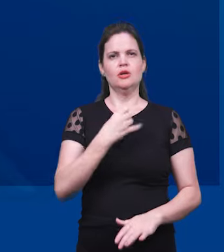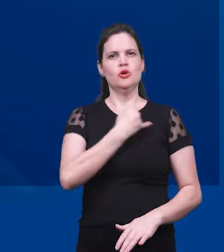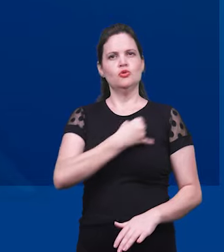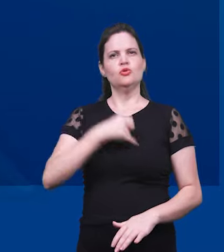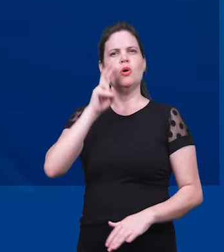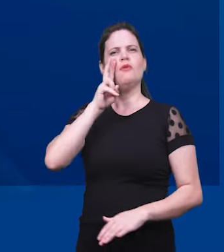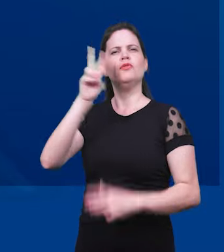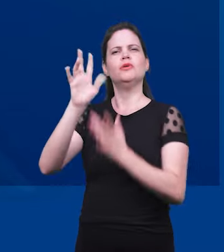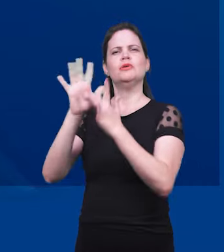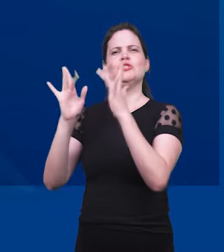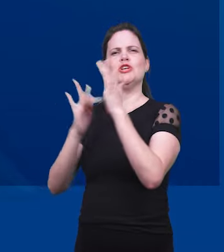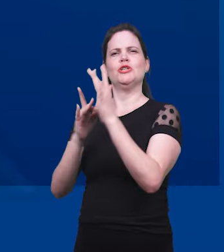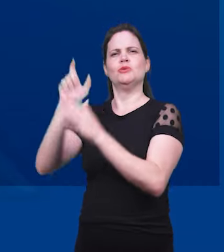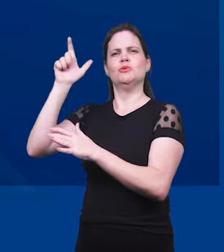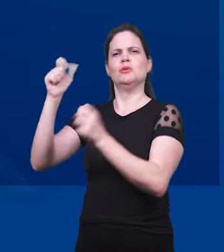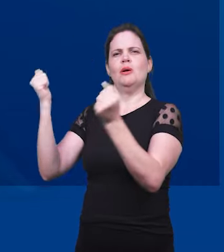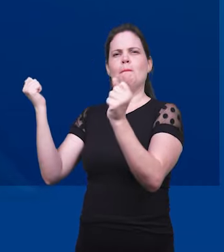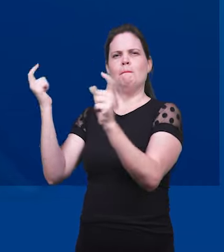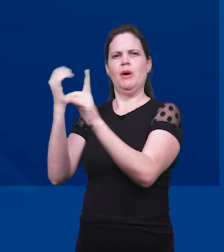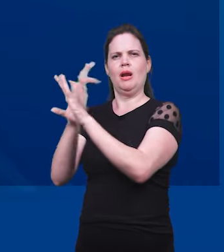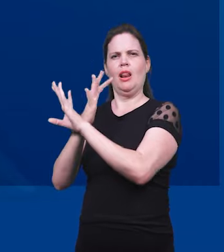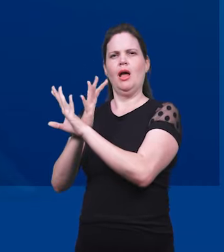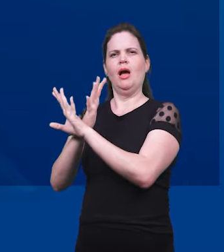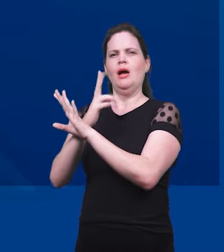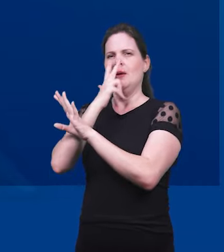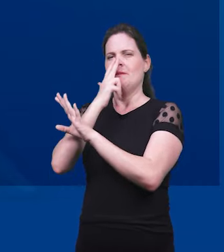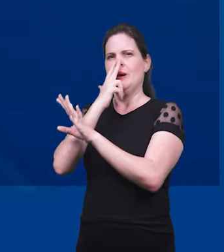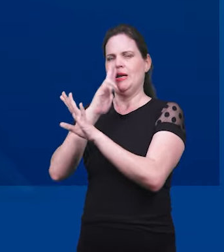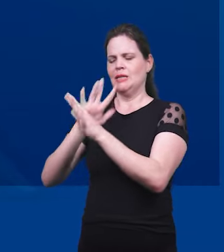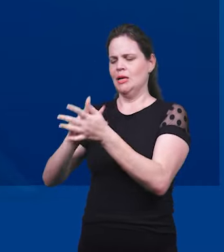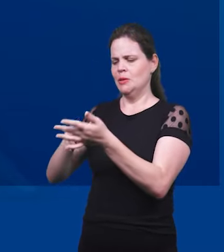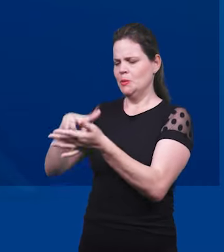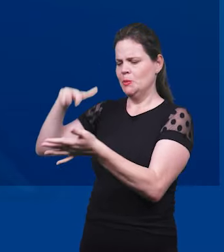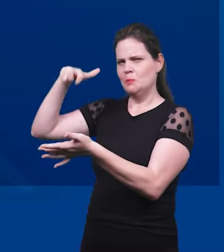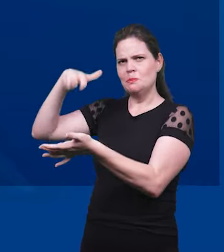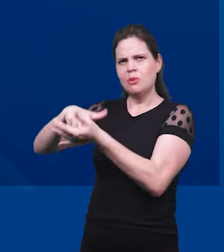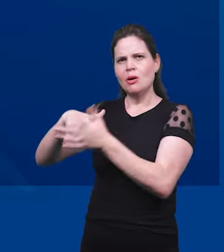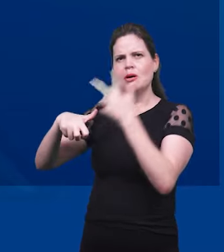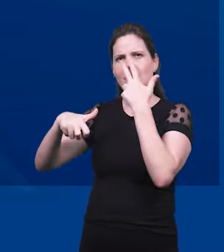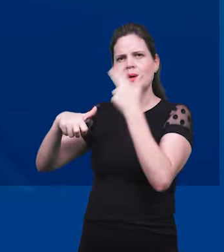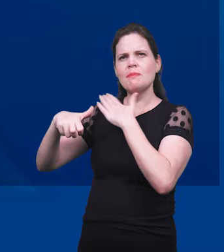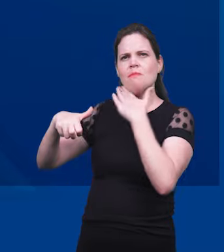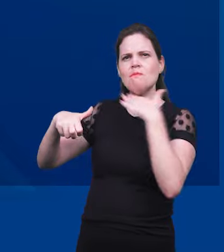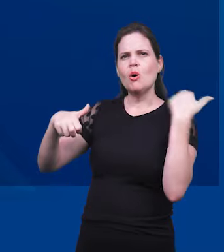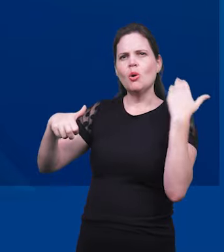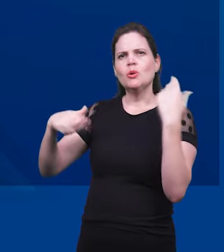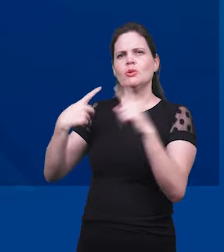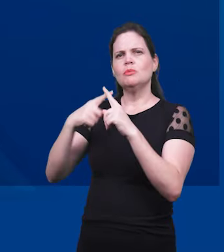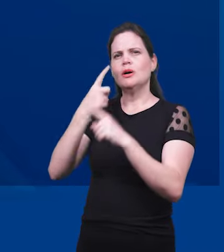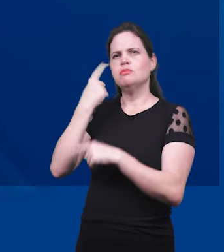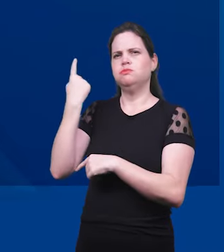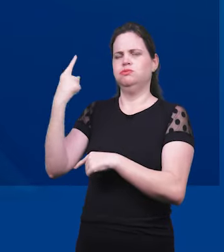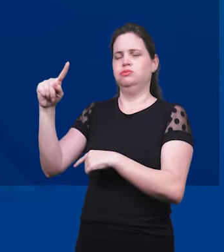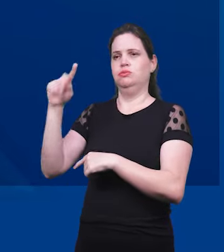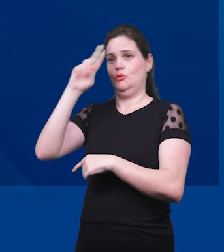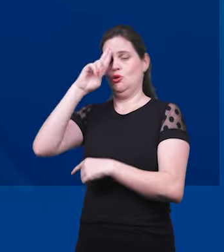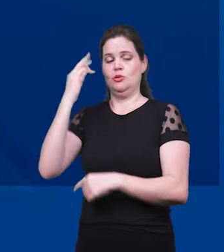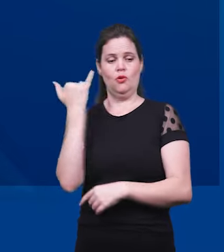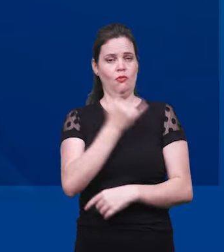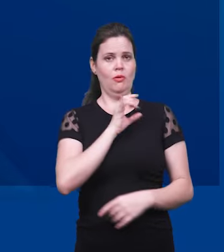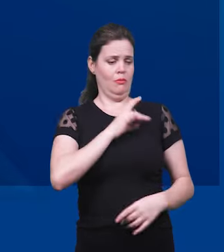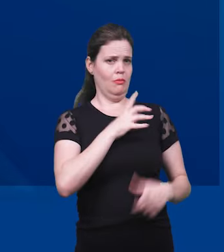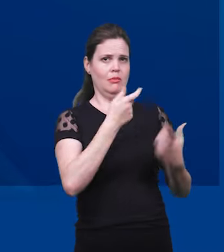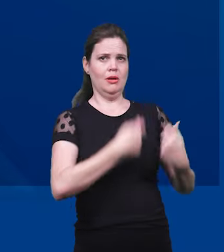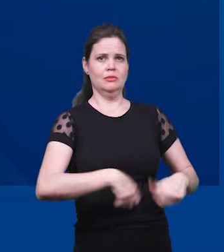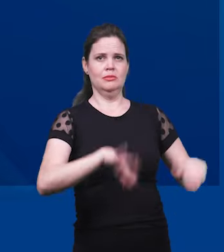прославленного во всей силе и славе. И он упал как мертвый, но Иисус там говорит ему: «Не бойся». Это